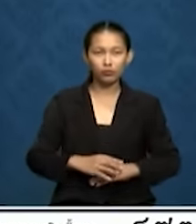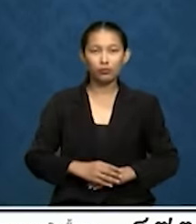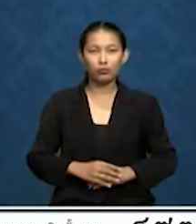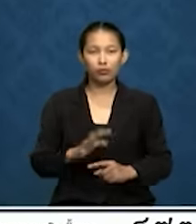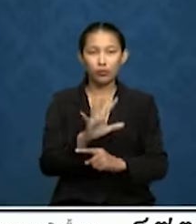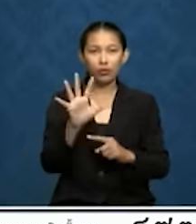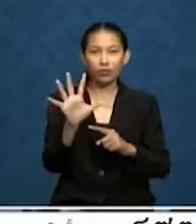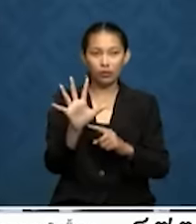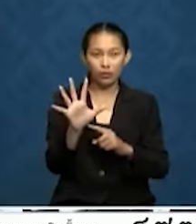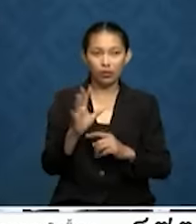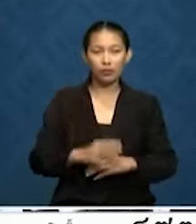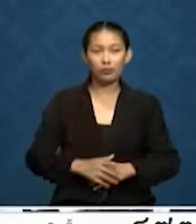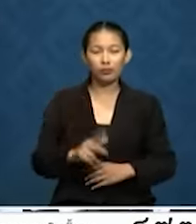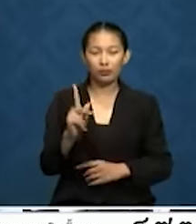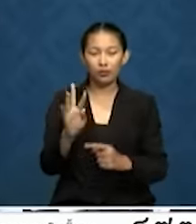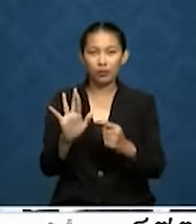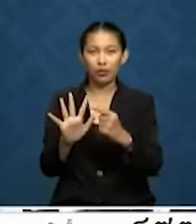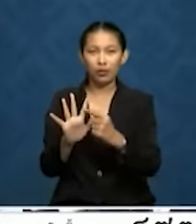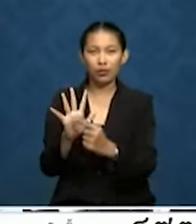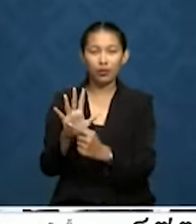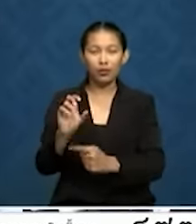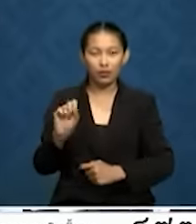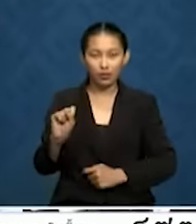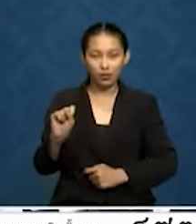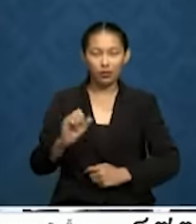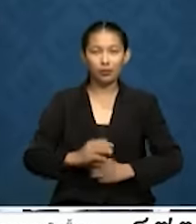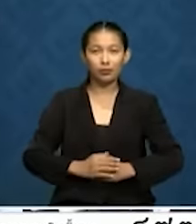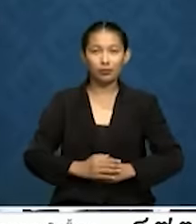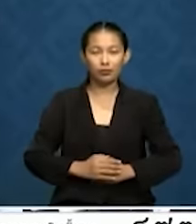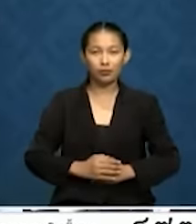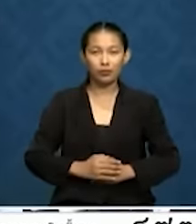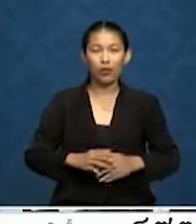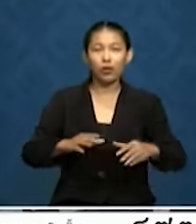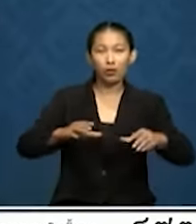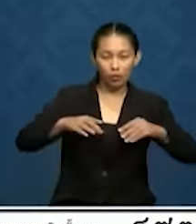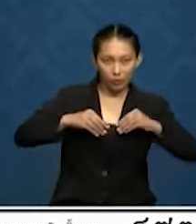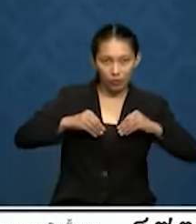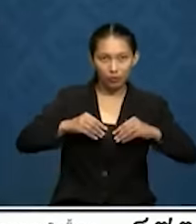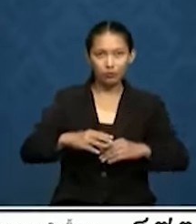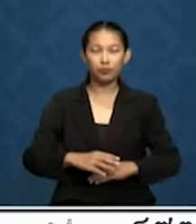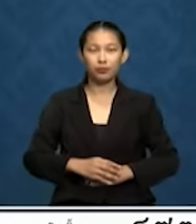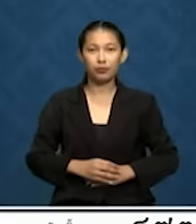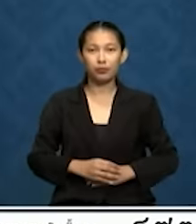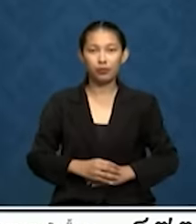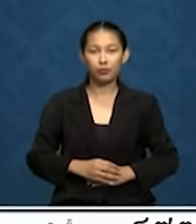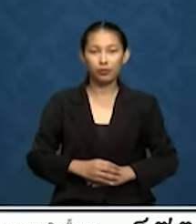5นายกระแสตระกูลพรพงษ ์เห็นชอบครับ